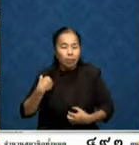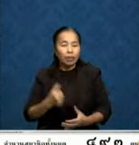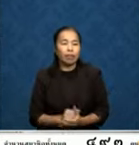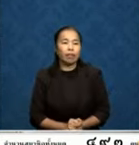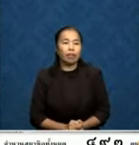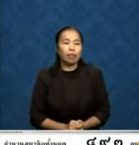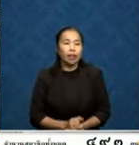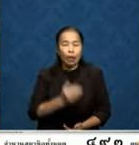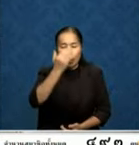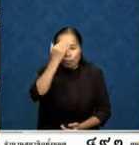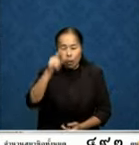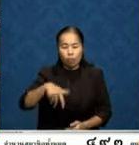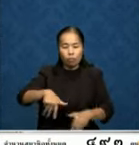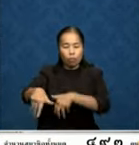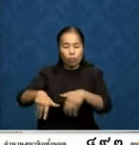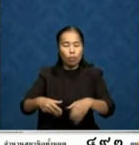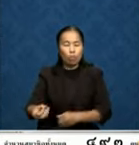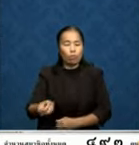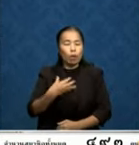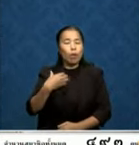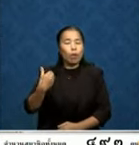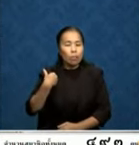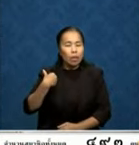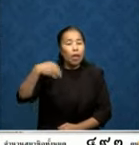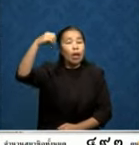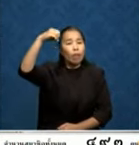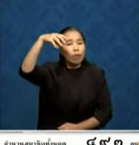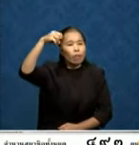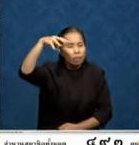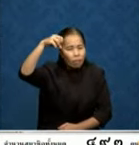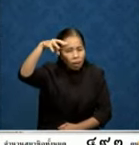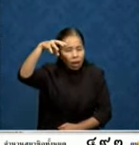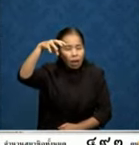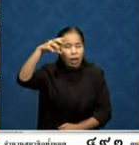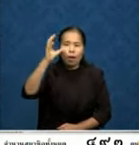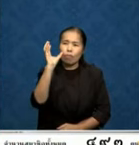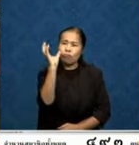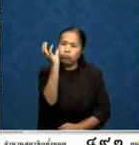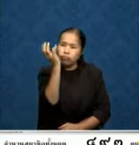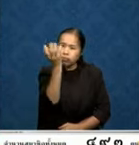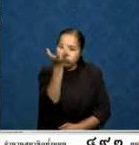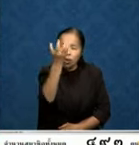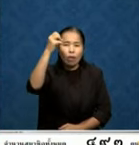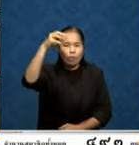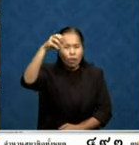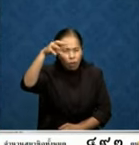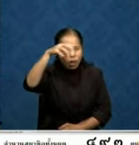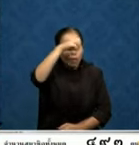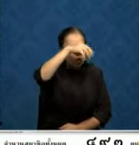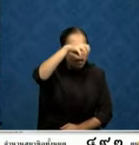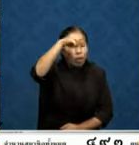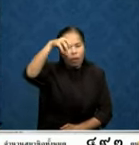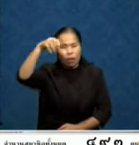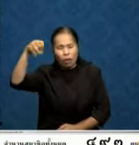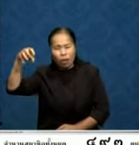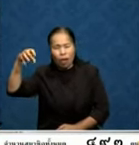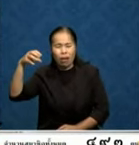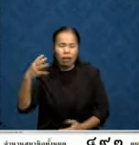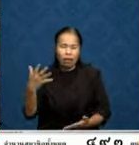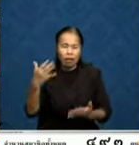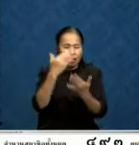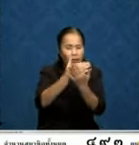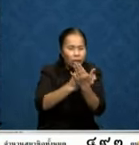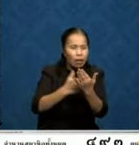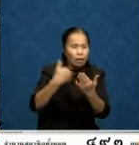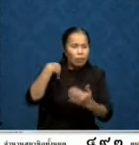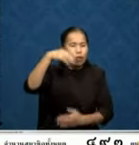อกว่ามีหลายคนบอกว่าการไฟฟ้าค่าไฟฟ้าขึ้นนี่เพราะว่ามีการไฟฟ้าหลายการไฟฟ้ามีทั้งการ